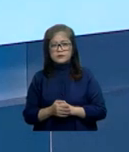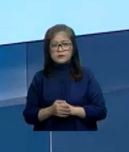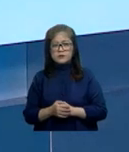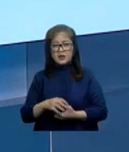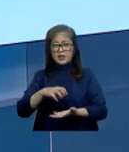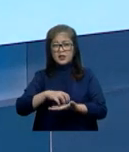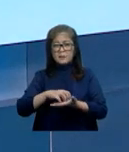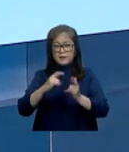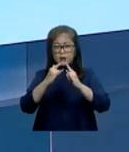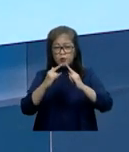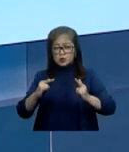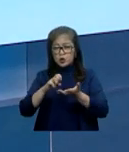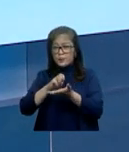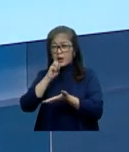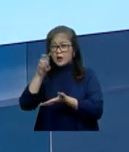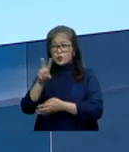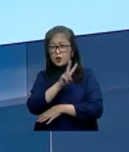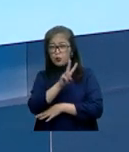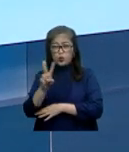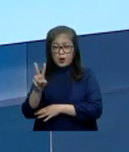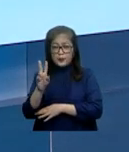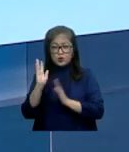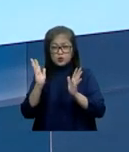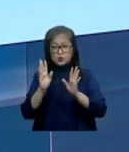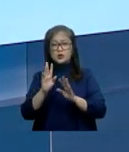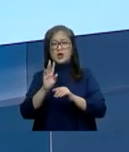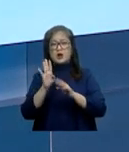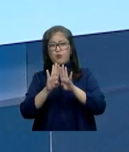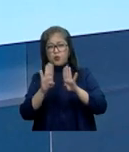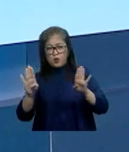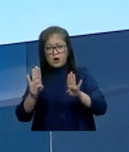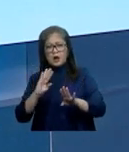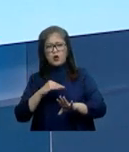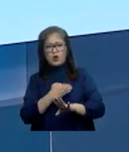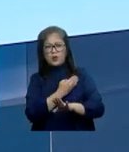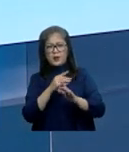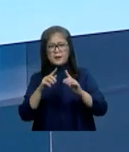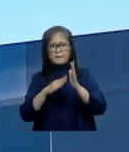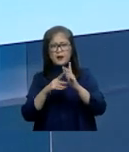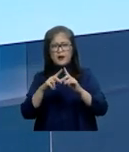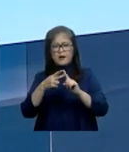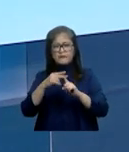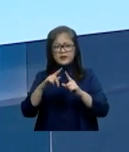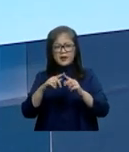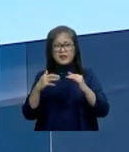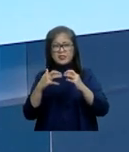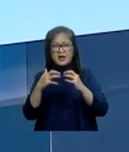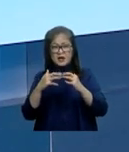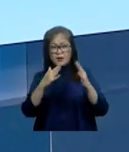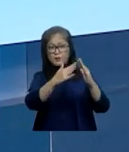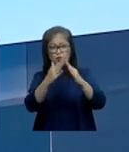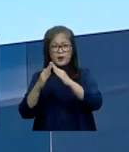Dua pekan pasca dibukanya posko pengaduan, sekitar 200 orang melapor menjadi korban mafia tanah kas desa yang dijadikan lahan perumahan di